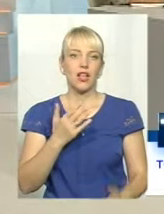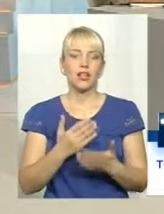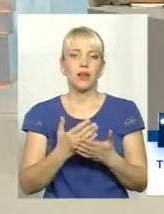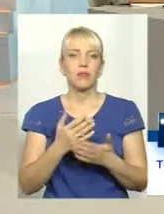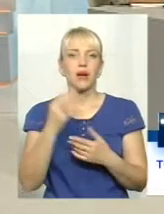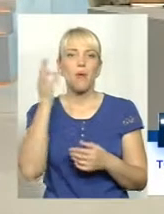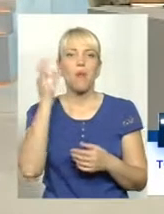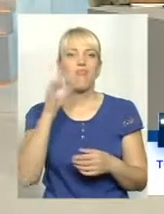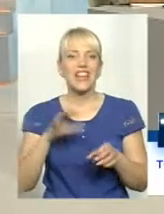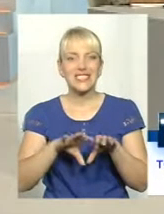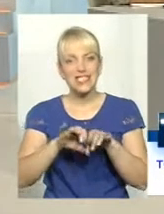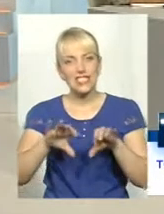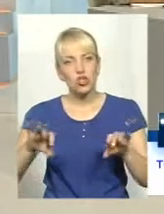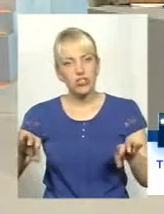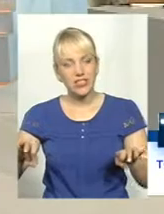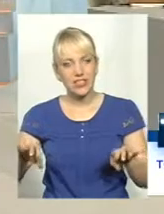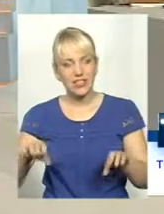інше місце.